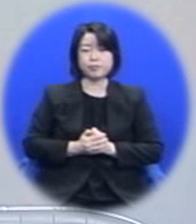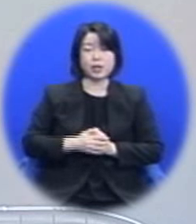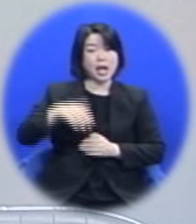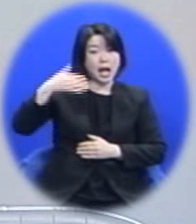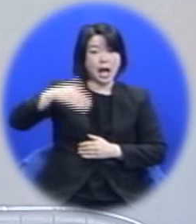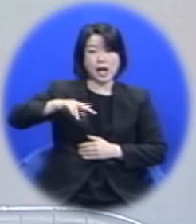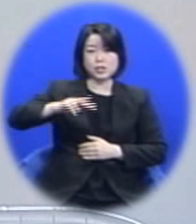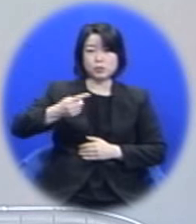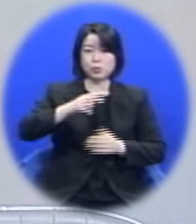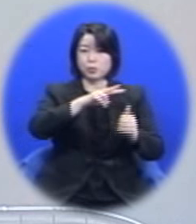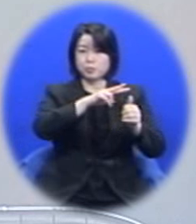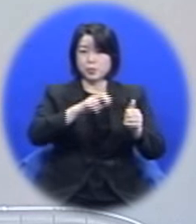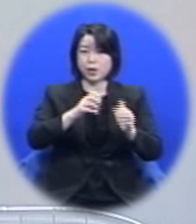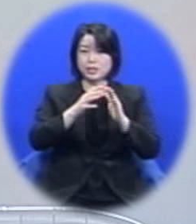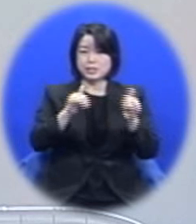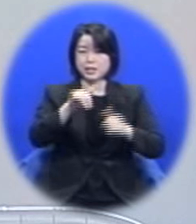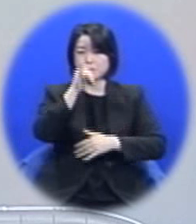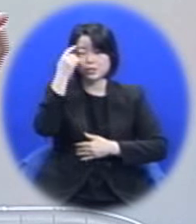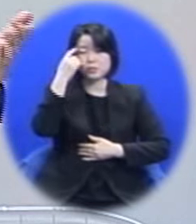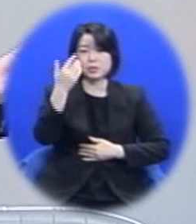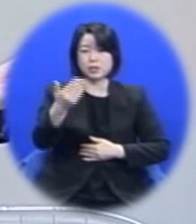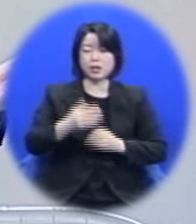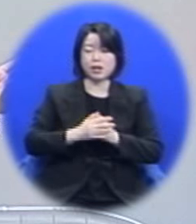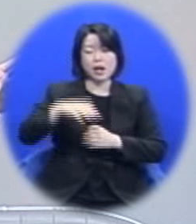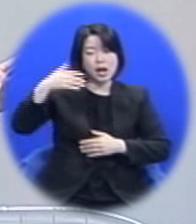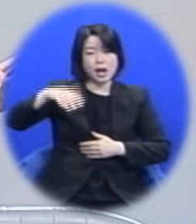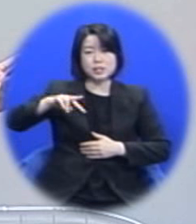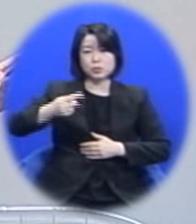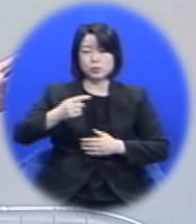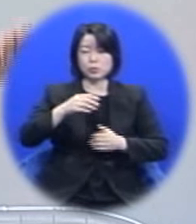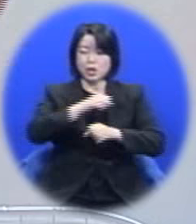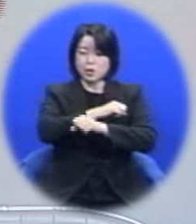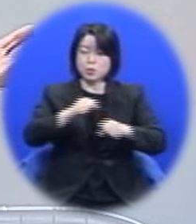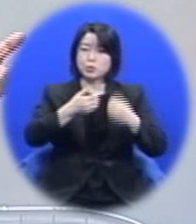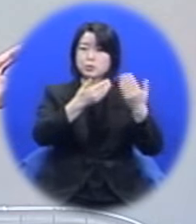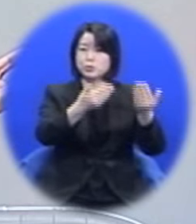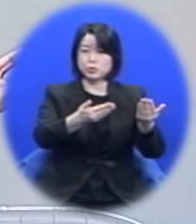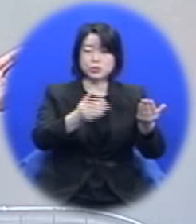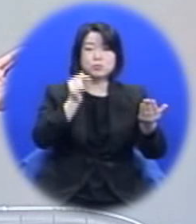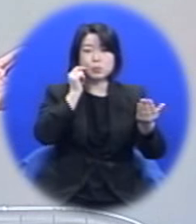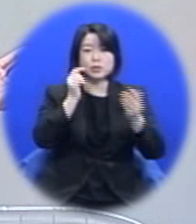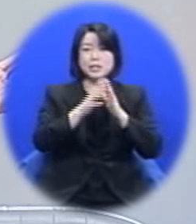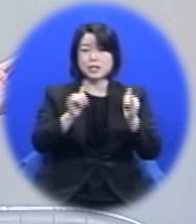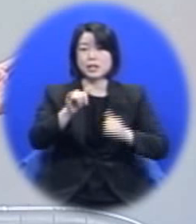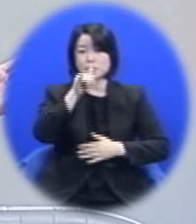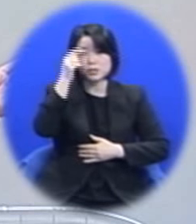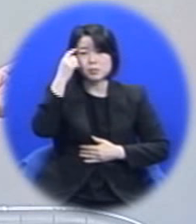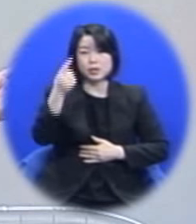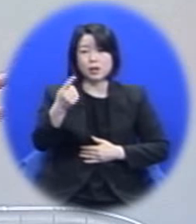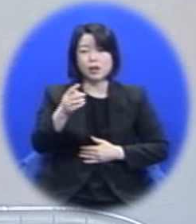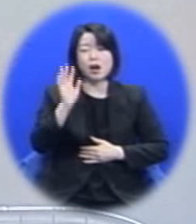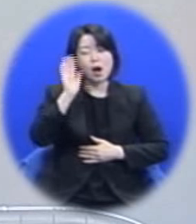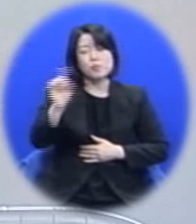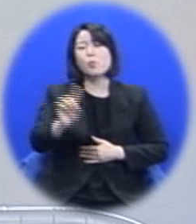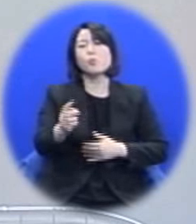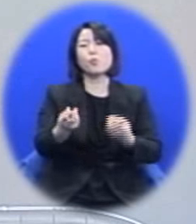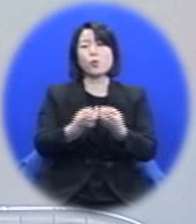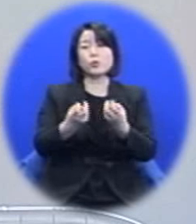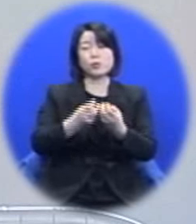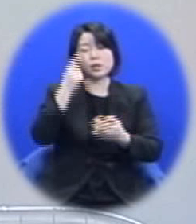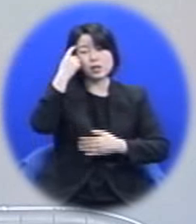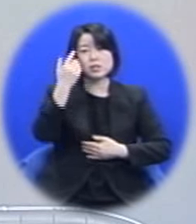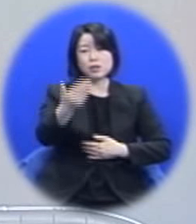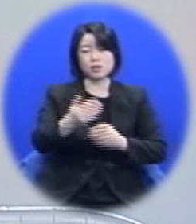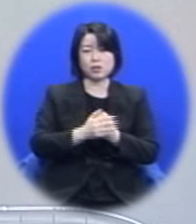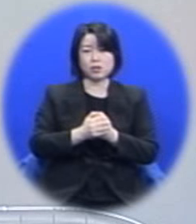아직도 미워하는 사람이 있습니까? 아직도 용서 못한 사람이 있습니까? 어떻게 하려고 그러세요? 주님을 뵙지